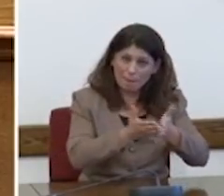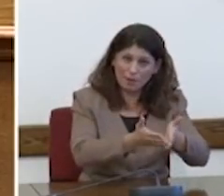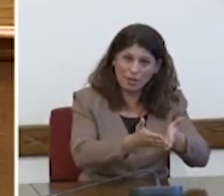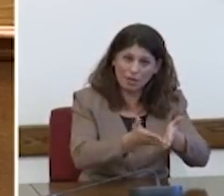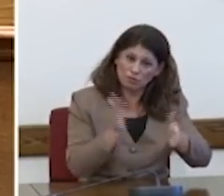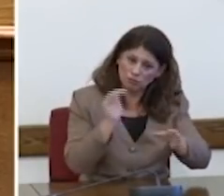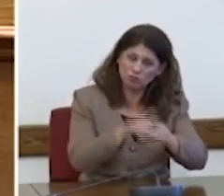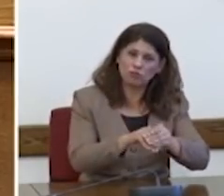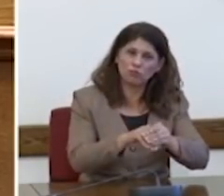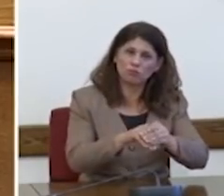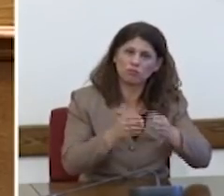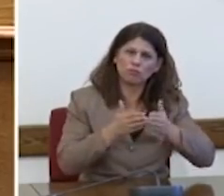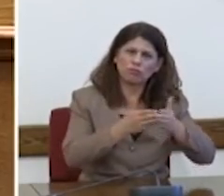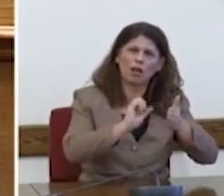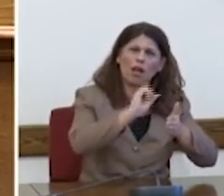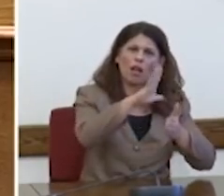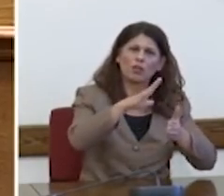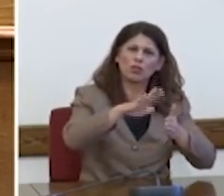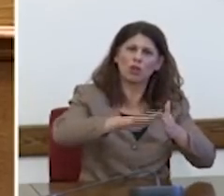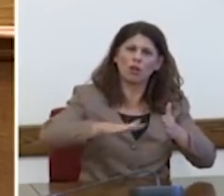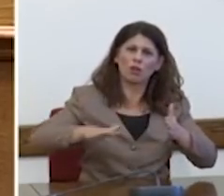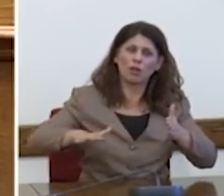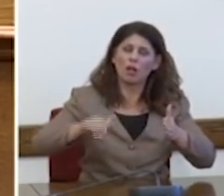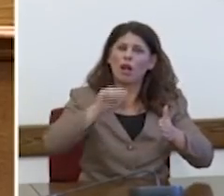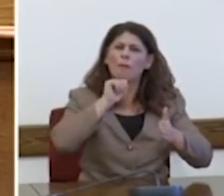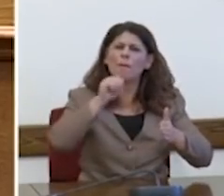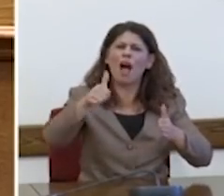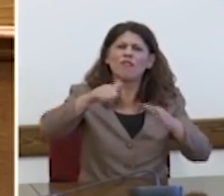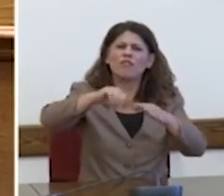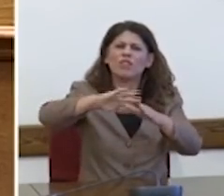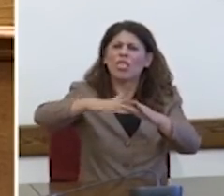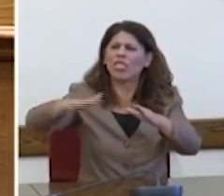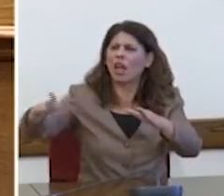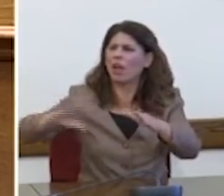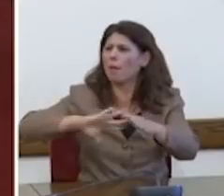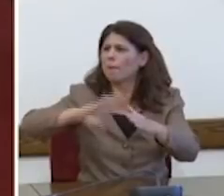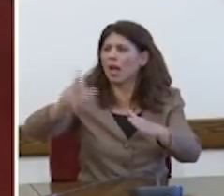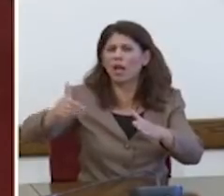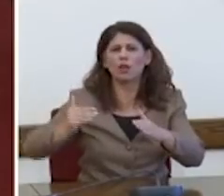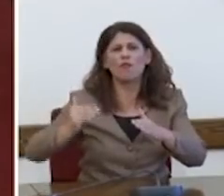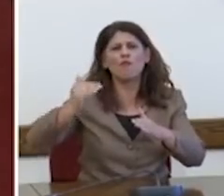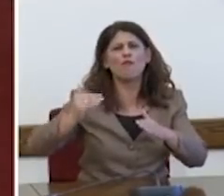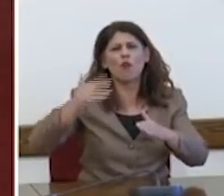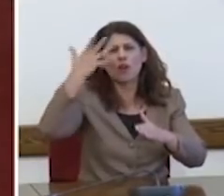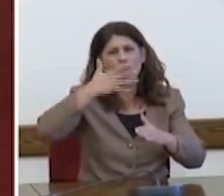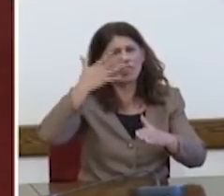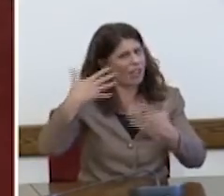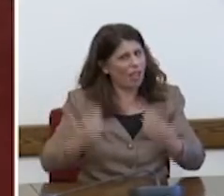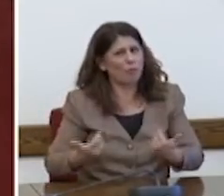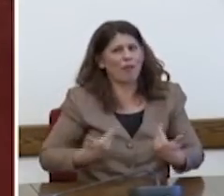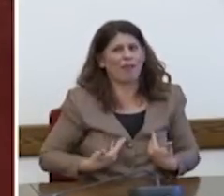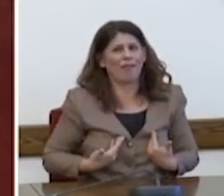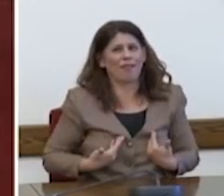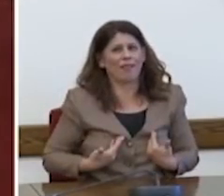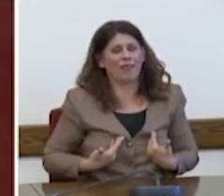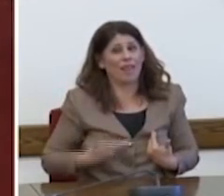συμμετέχουν σε αποστολές εκτός συνόρων, από τη Μαύρη Θάλασσα μέχρι τη Βόρεια Αφρική? Υπάρχουν. Υπάρχει